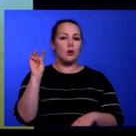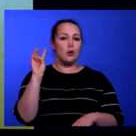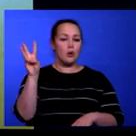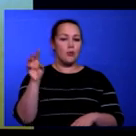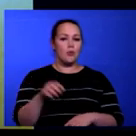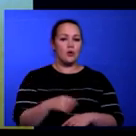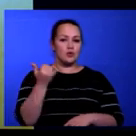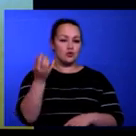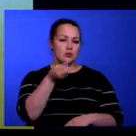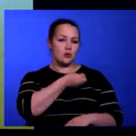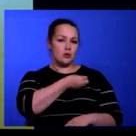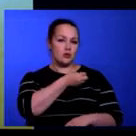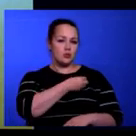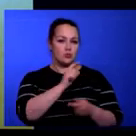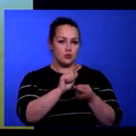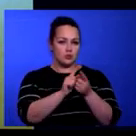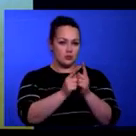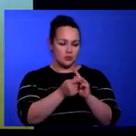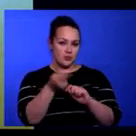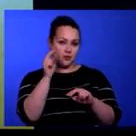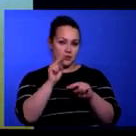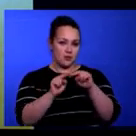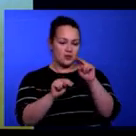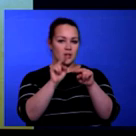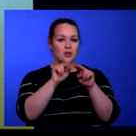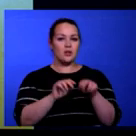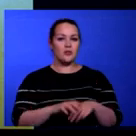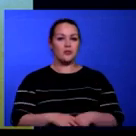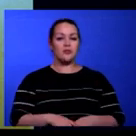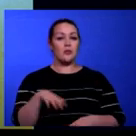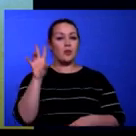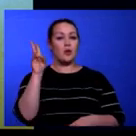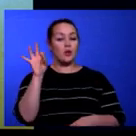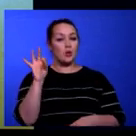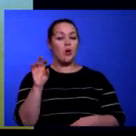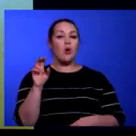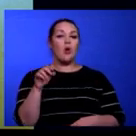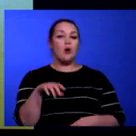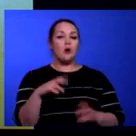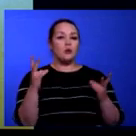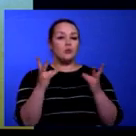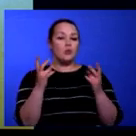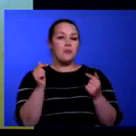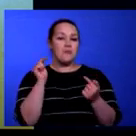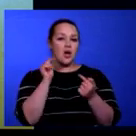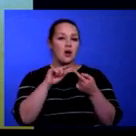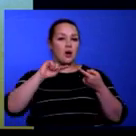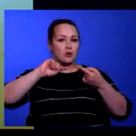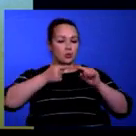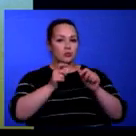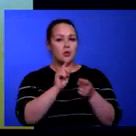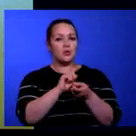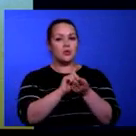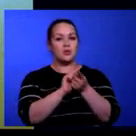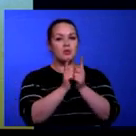я хочу изменить ваше настроение но для этого вы подберете антонимы и измените